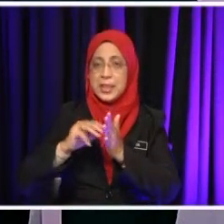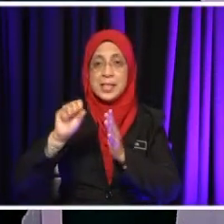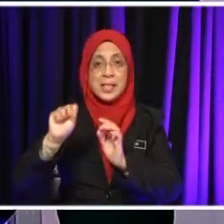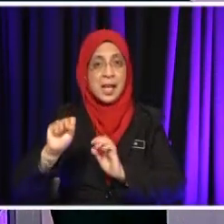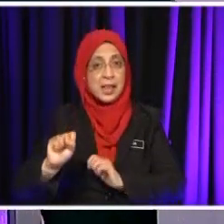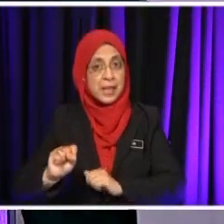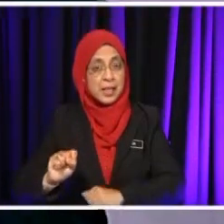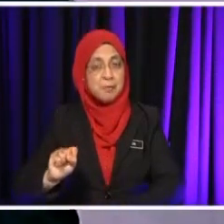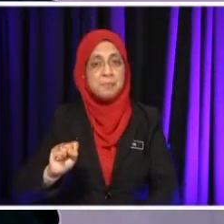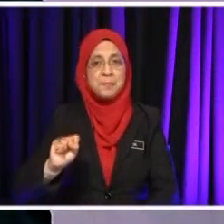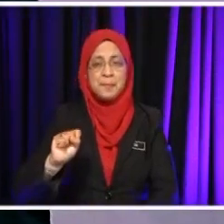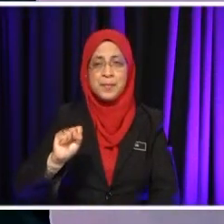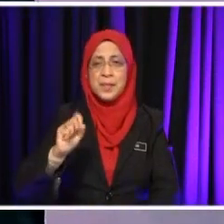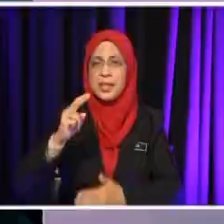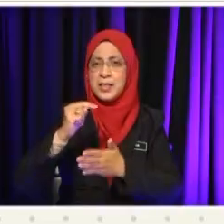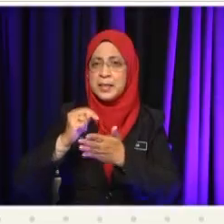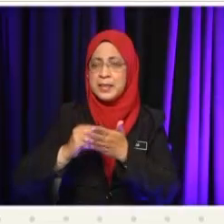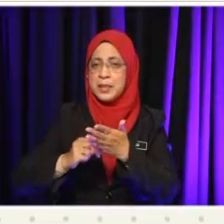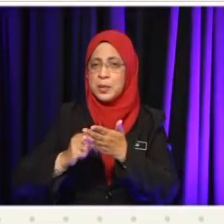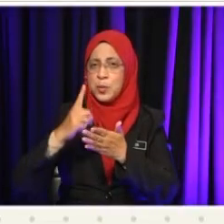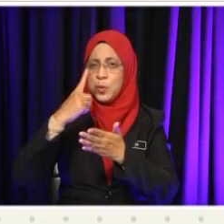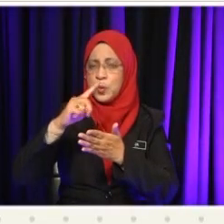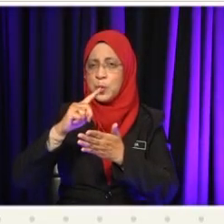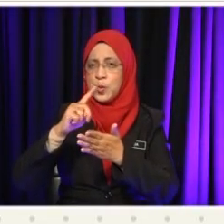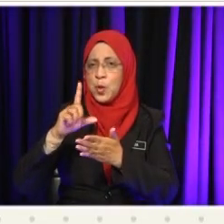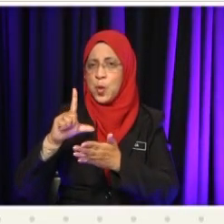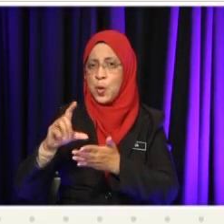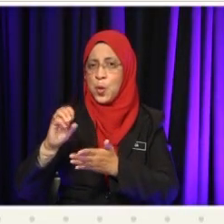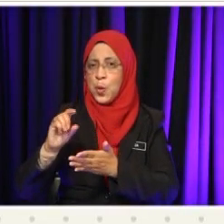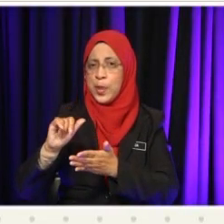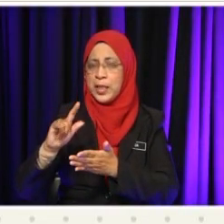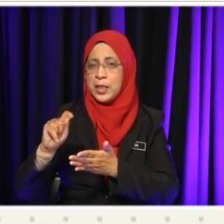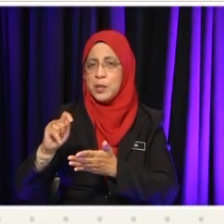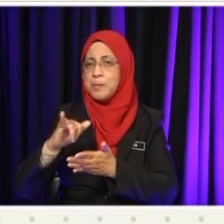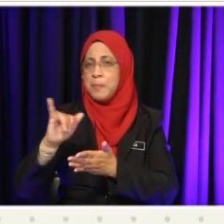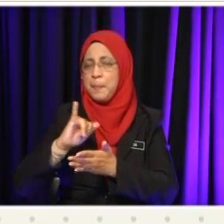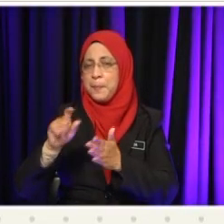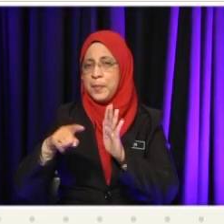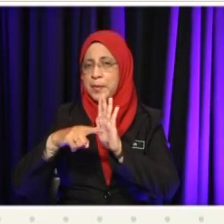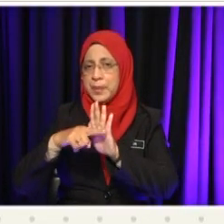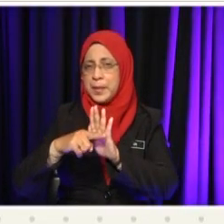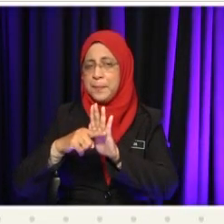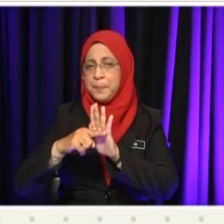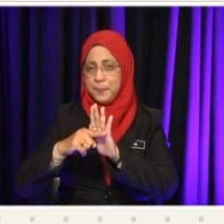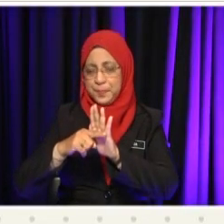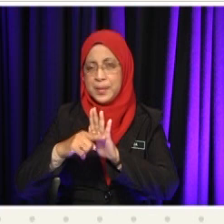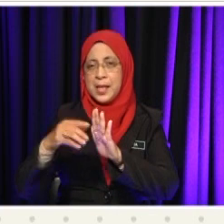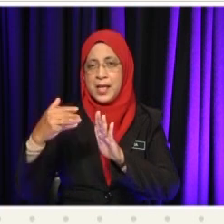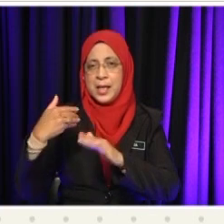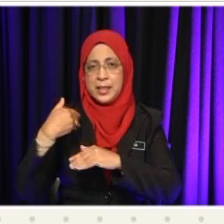dan nilai yang negatif mewakili dia berada di